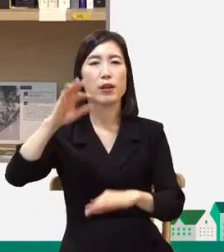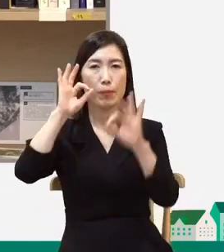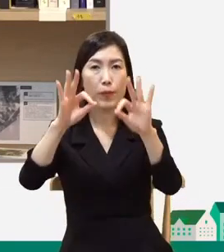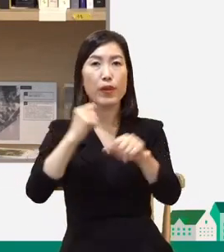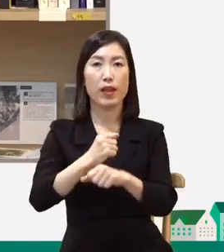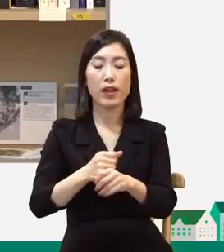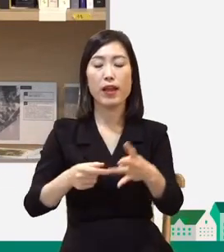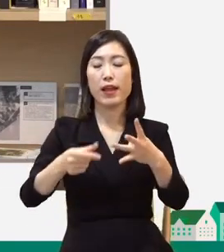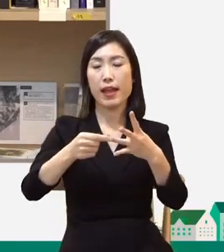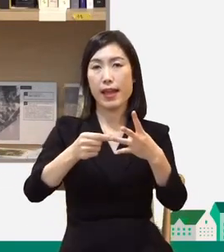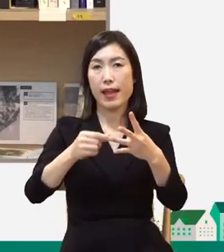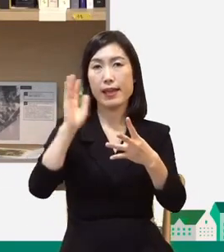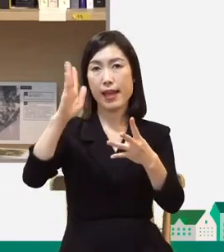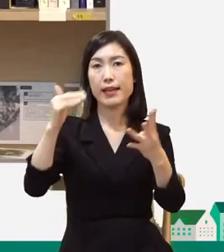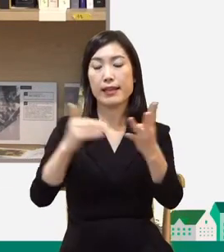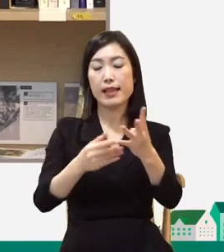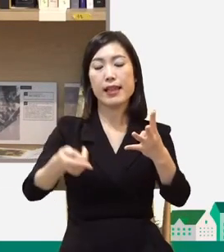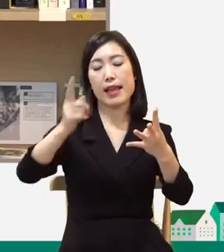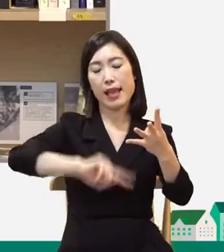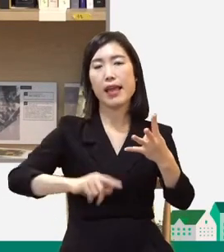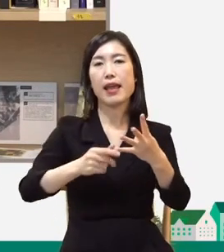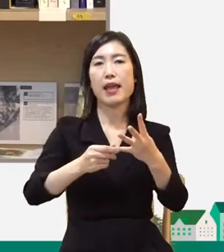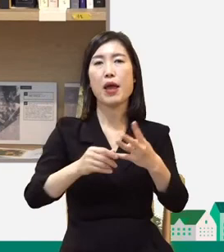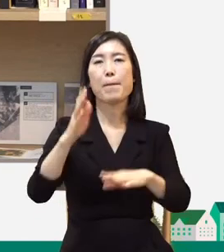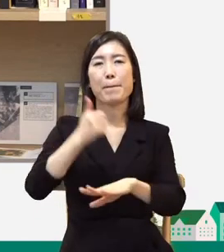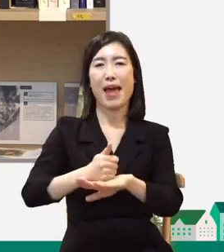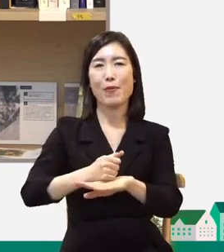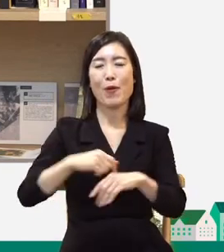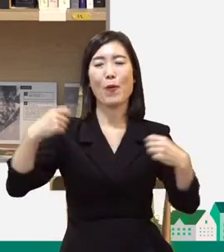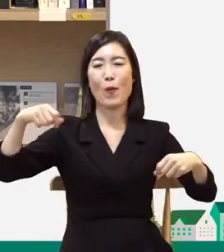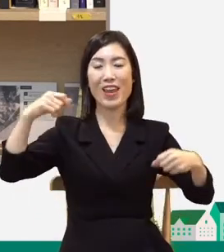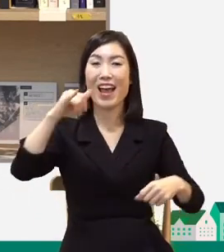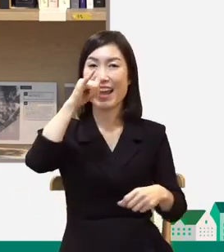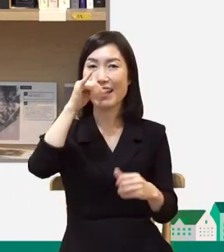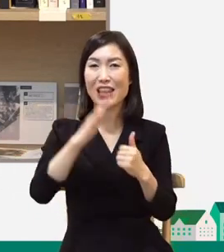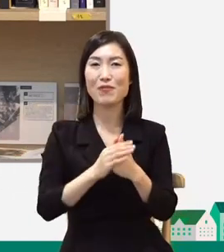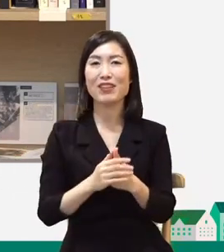세션 3이 끝나고 나면 저희가 이제 마무리하는 또 공연도 준비를 했거든요. 그래서